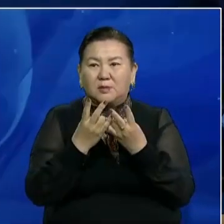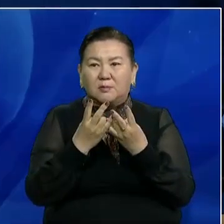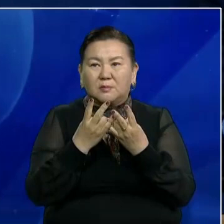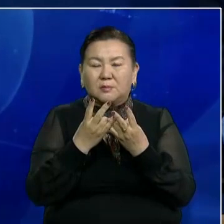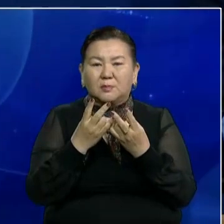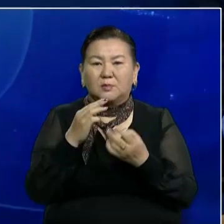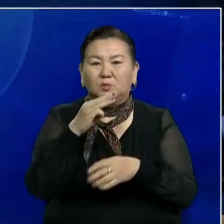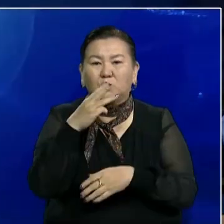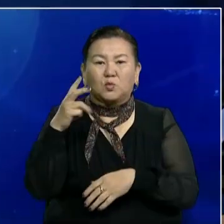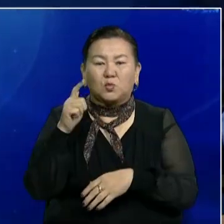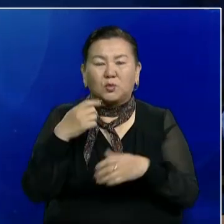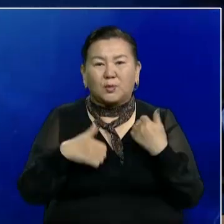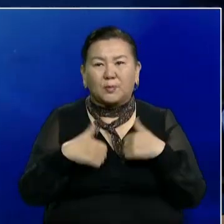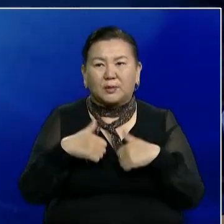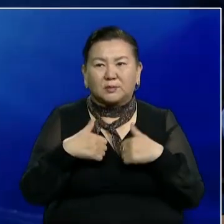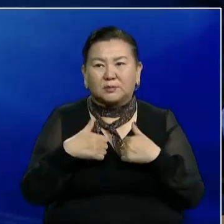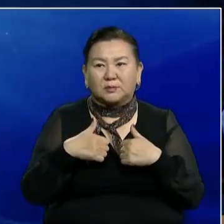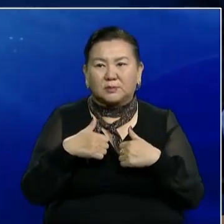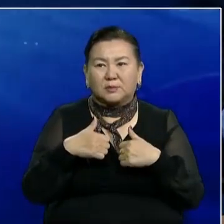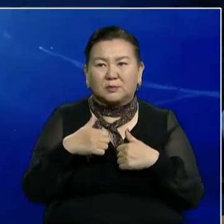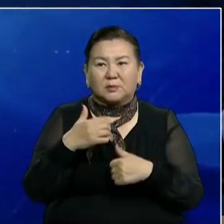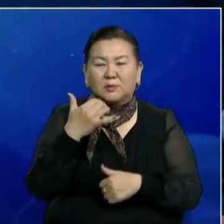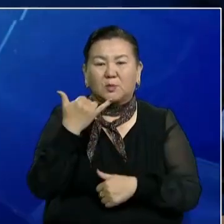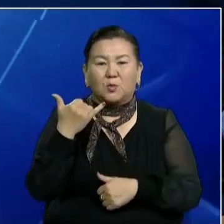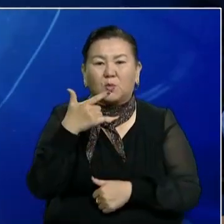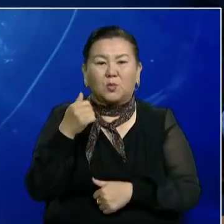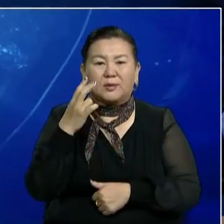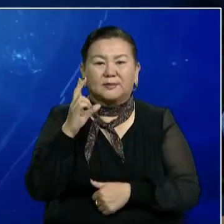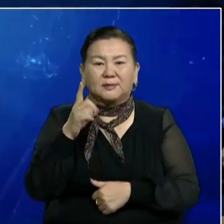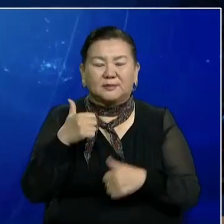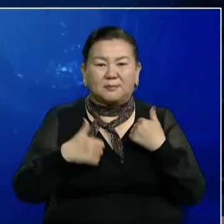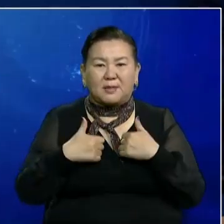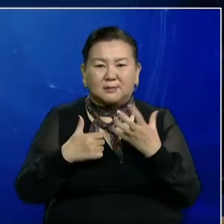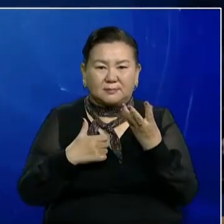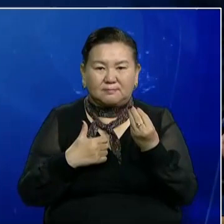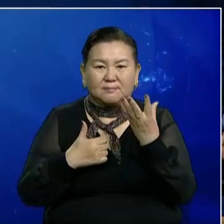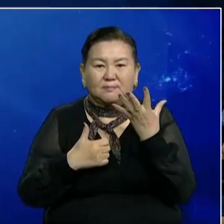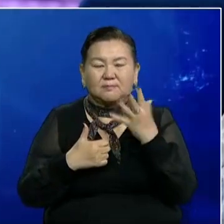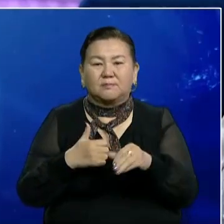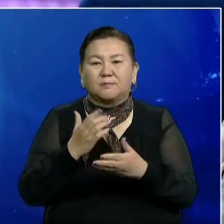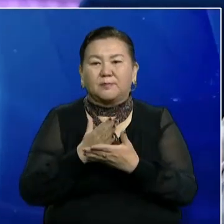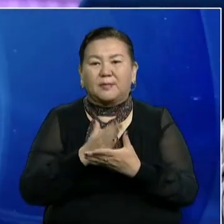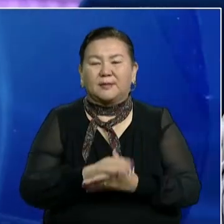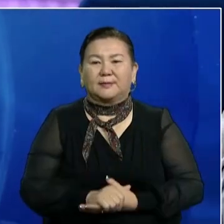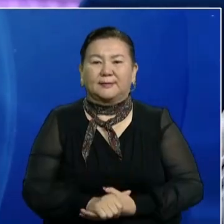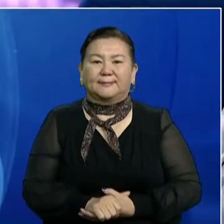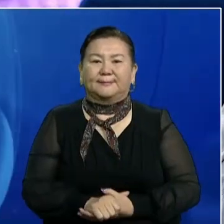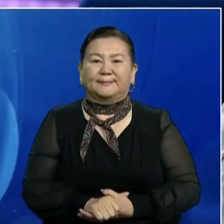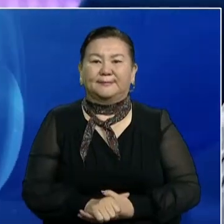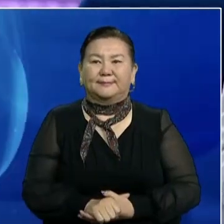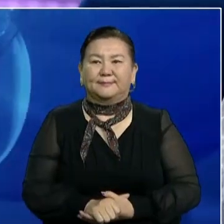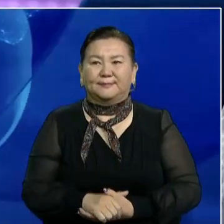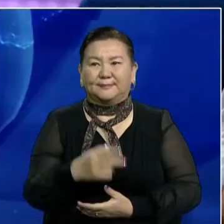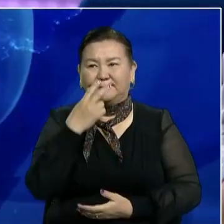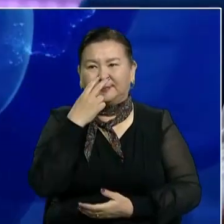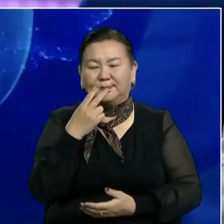нийгэм түүхийн багш, нийгмийн ухааны багш Хээ Ууган Цэцэг гэж багш байдаг байгаа. За одоо бид нэрийг хараал сууж байгаа. Харин тийм багш.